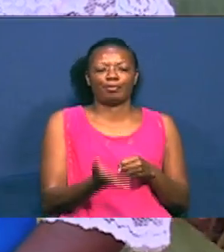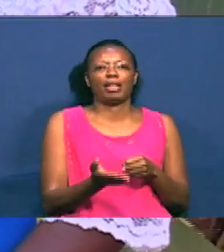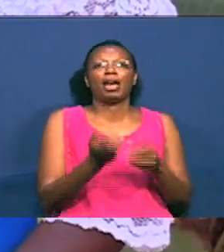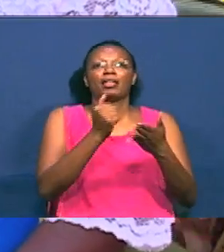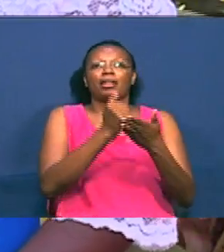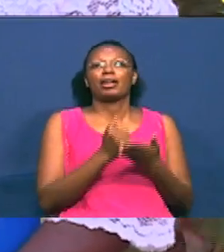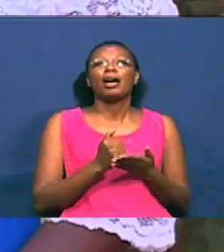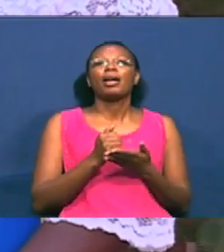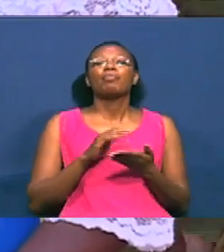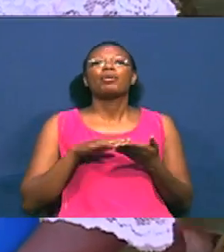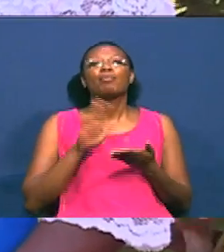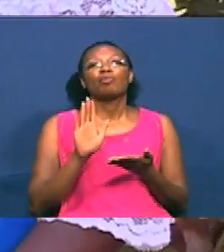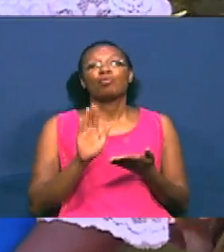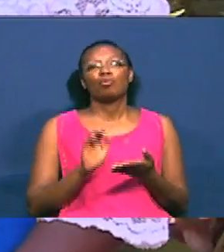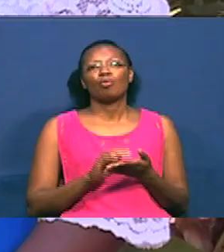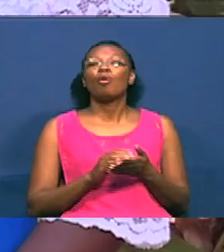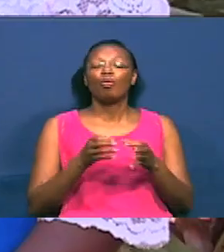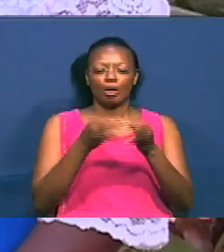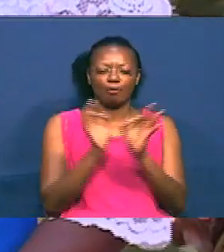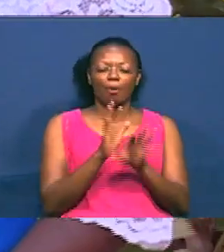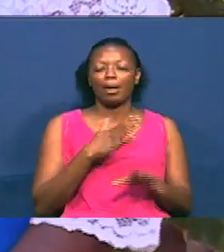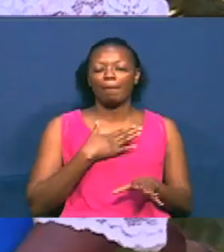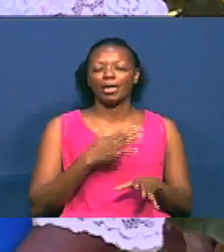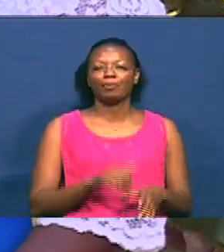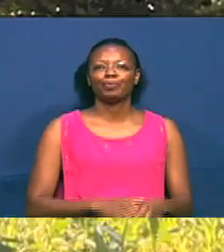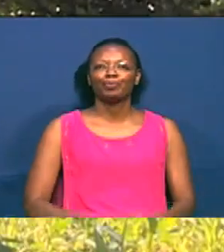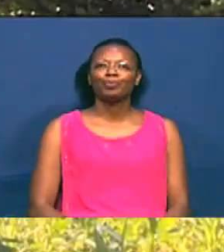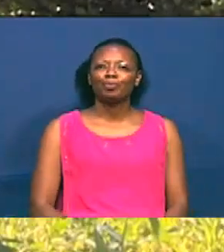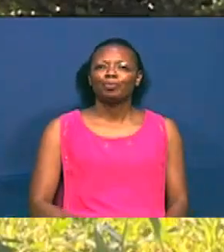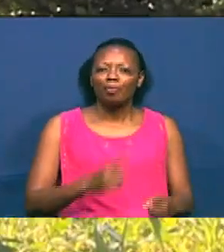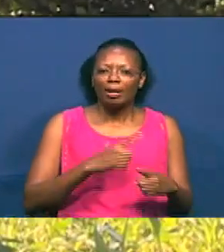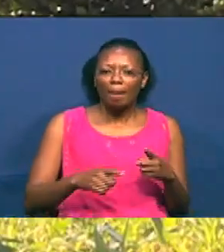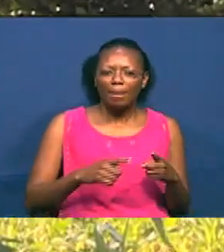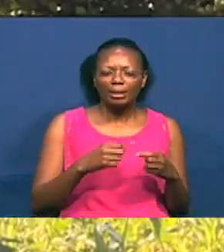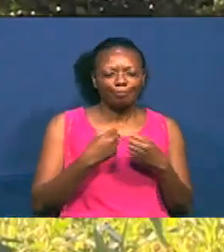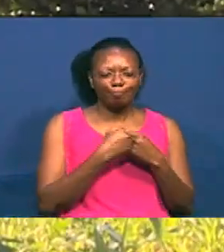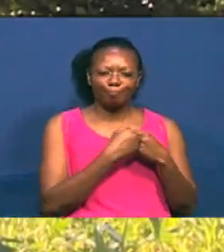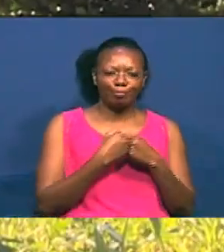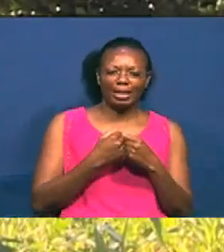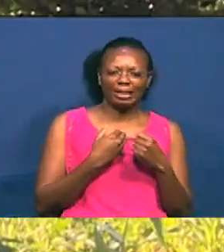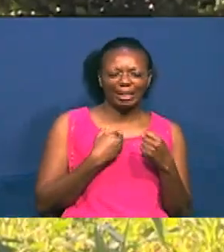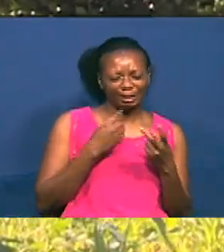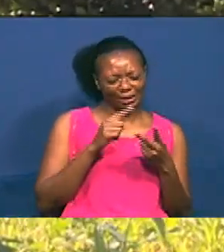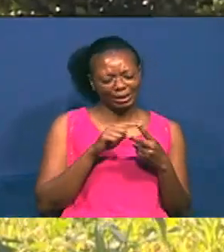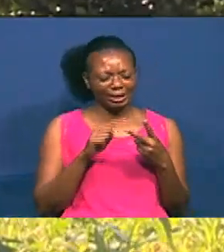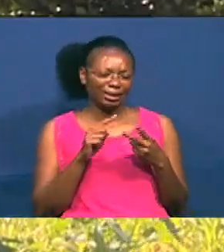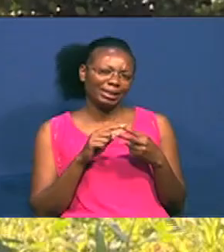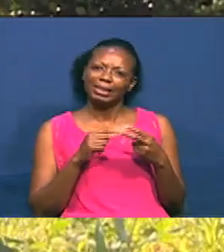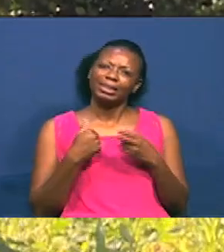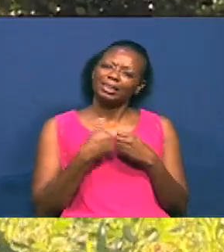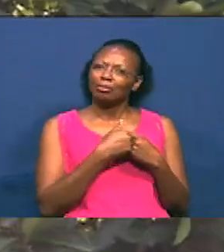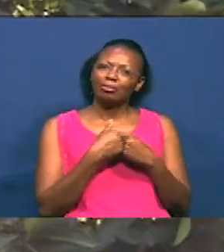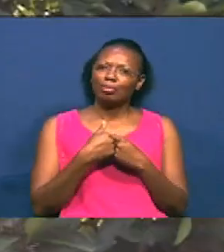farming imenisaidia sana mimi kiupande wangu na jamii yangu. Lakini changamoto moja mbili